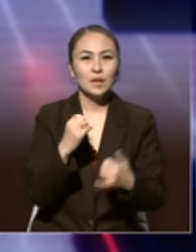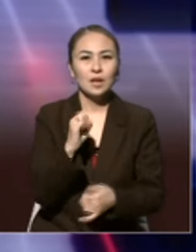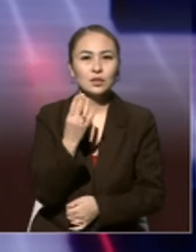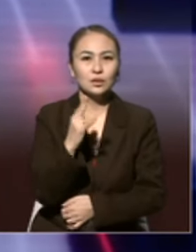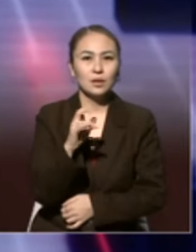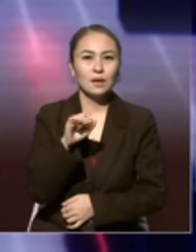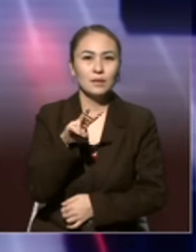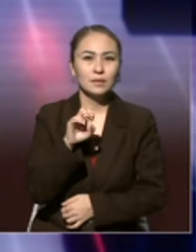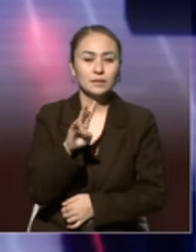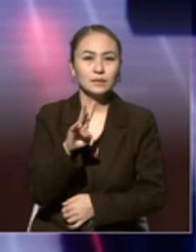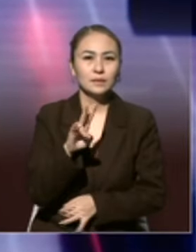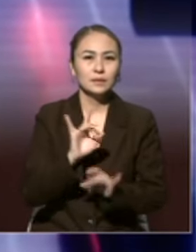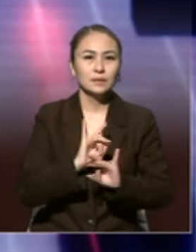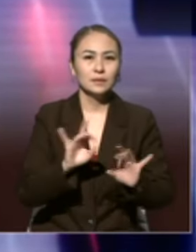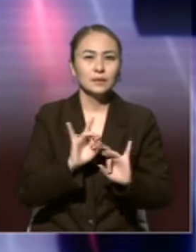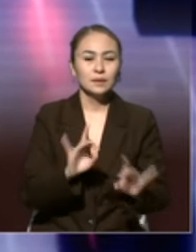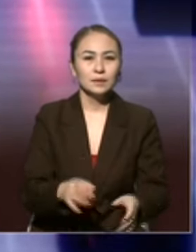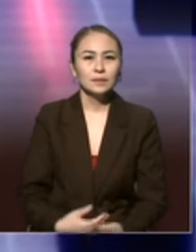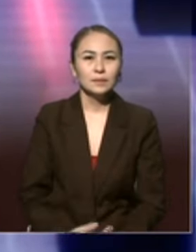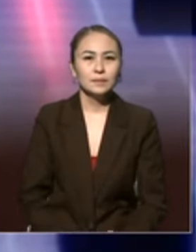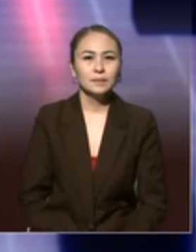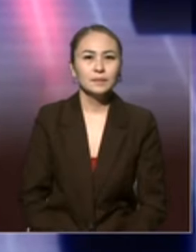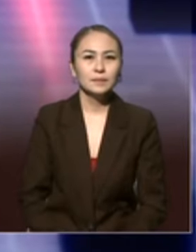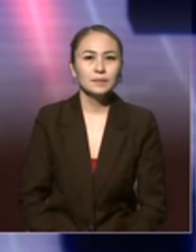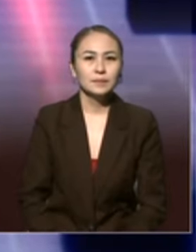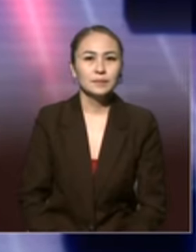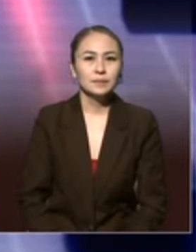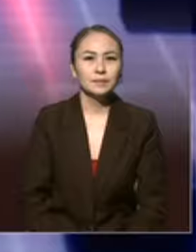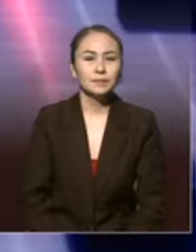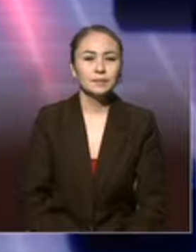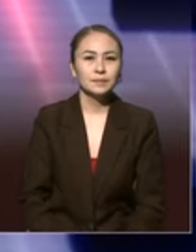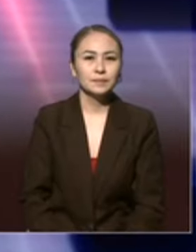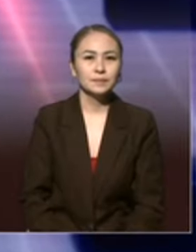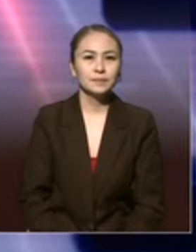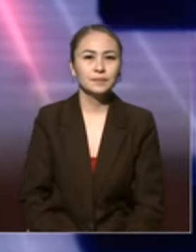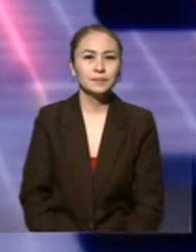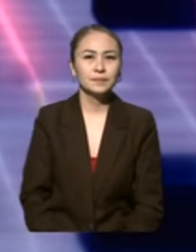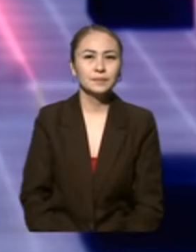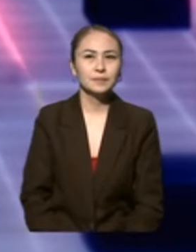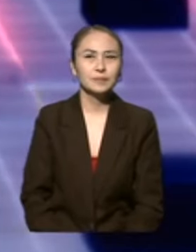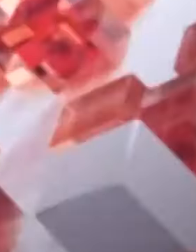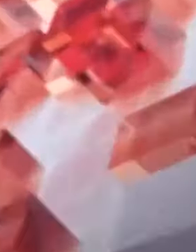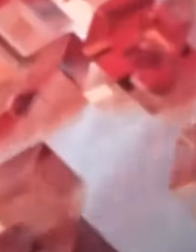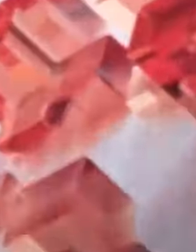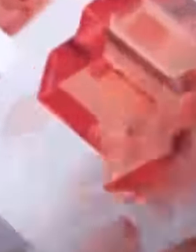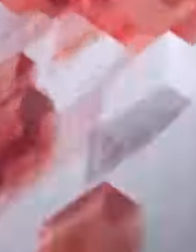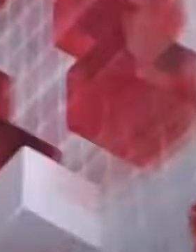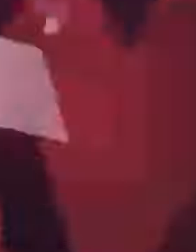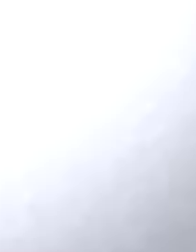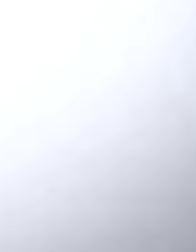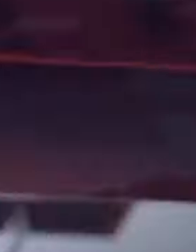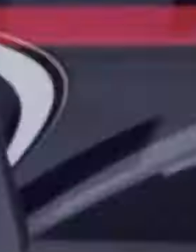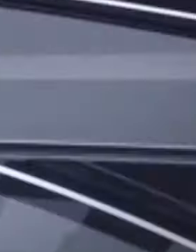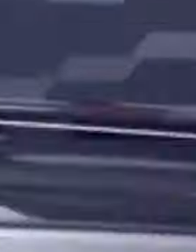ашық алаң тізгіні менде сіздермен Назым Жанғазы. Кеш жарық.